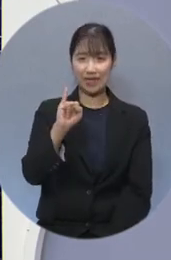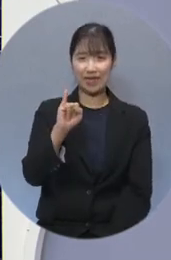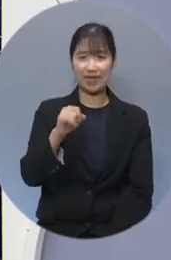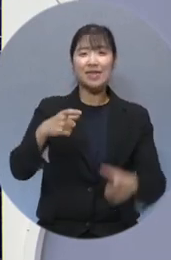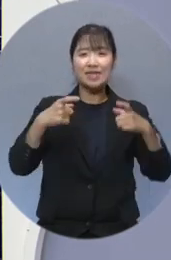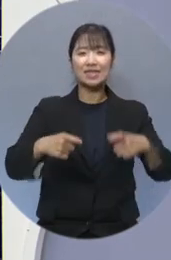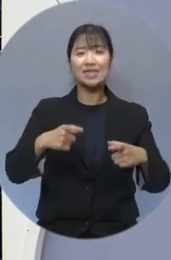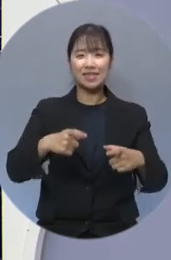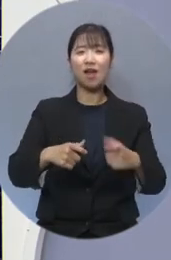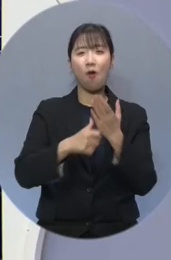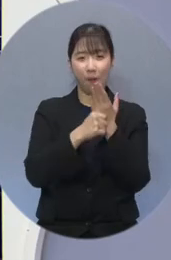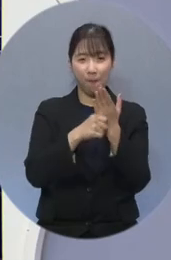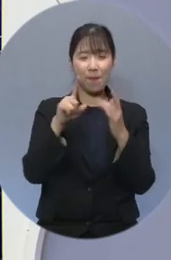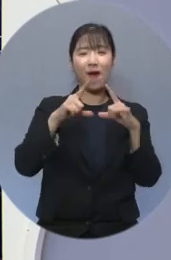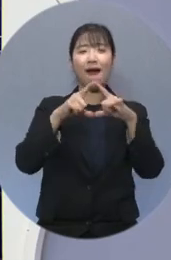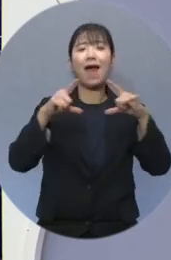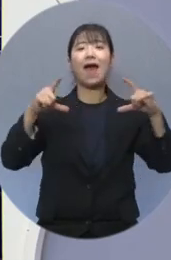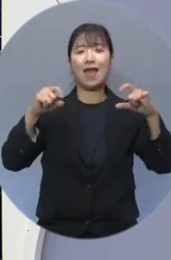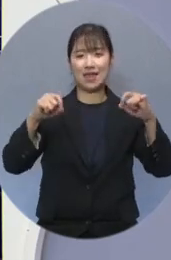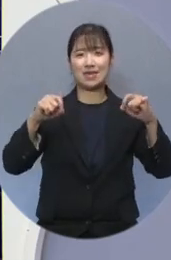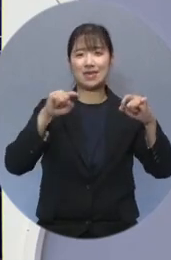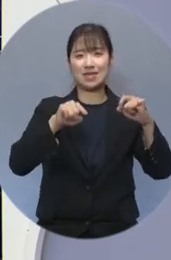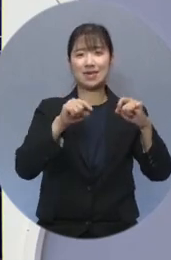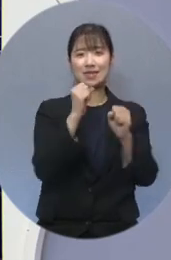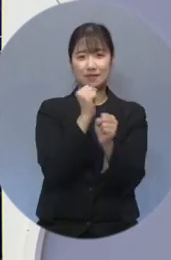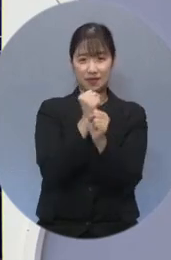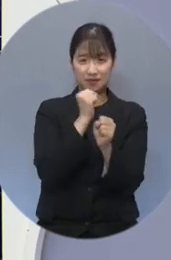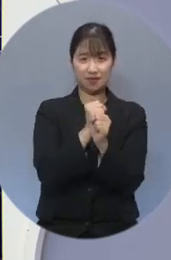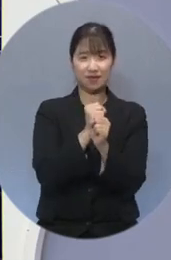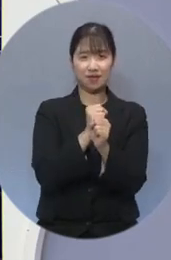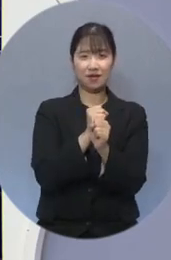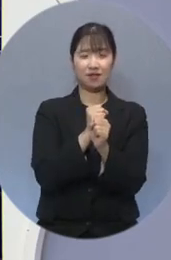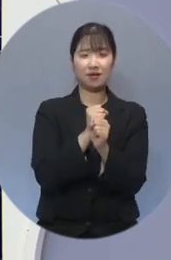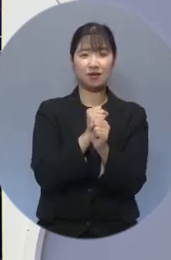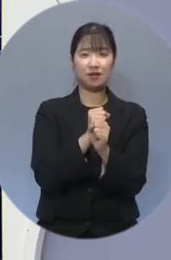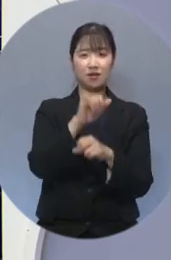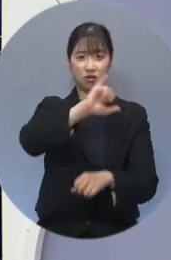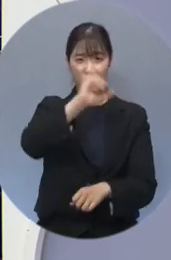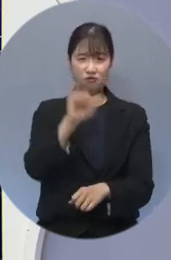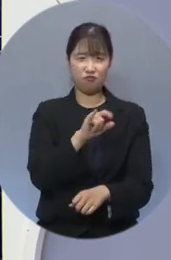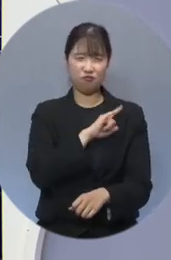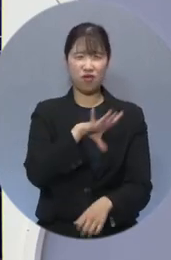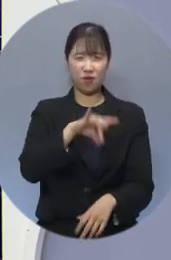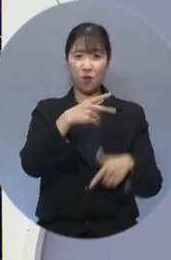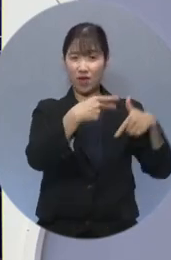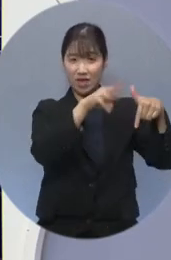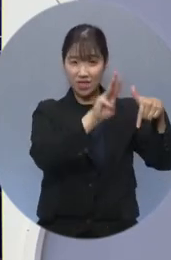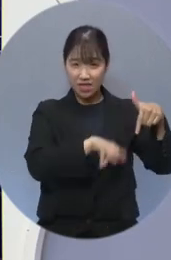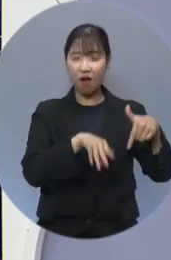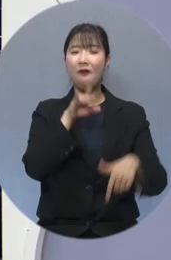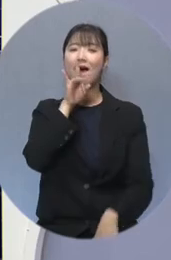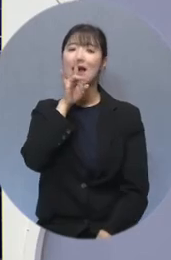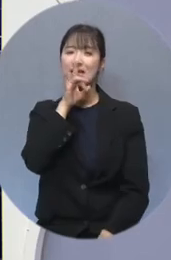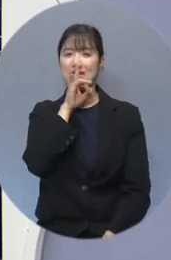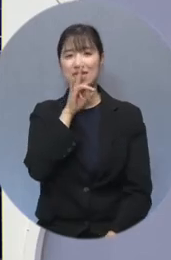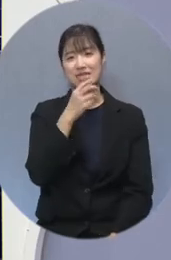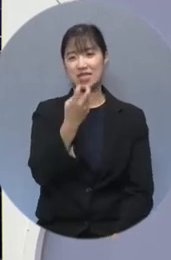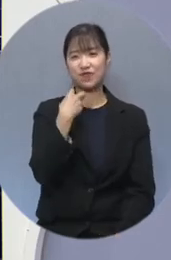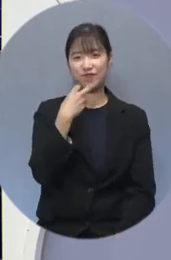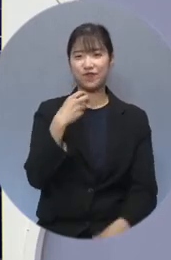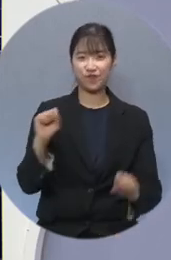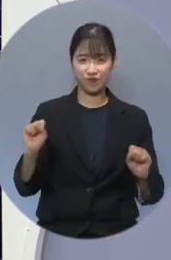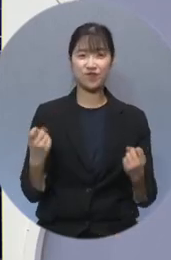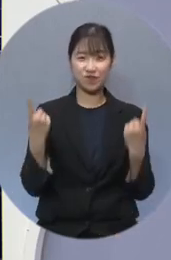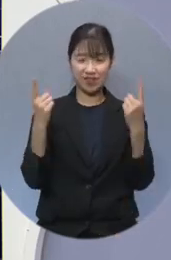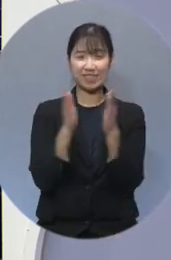지역 화폐를 카드 형태로 선제적으로 해서 전국에서 최초로 인천과 강릉이 동시에 거의